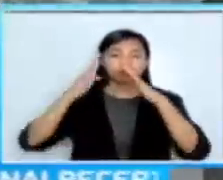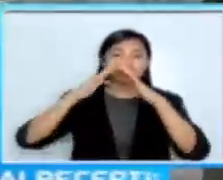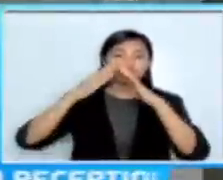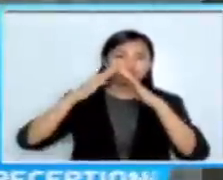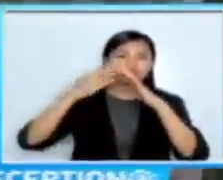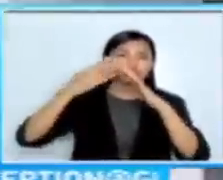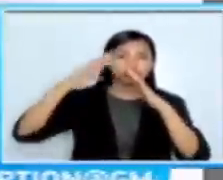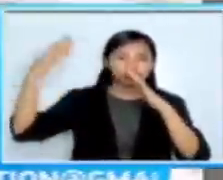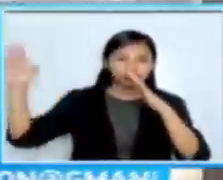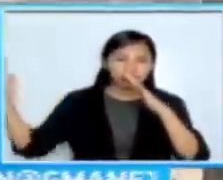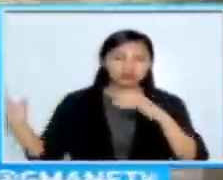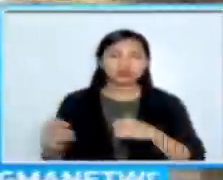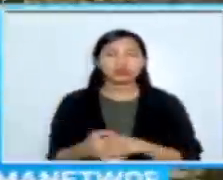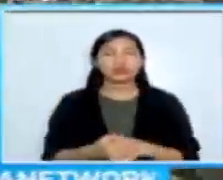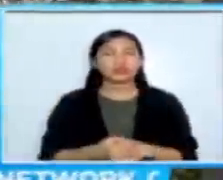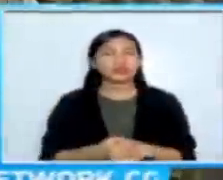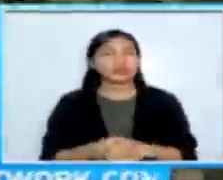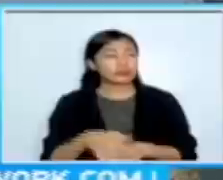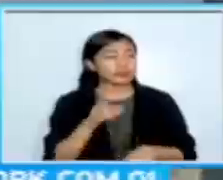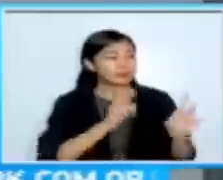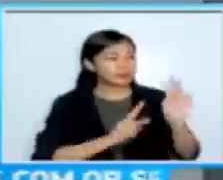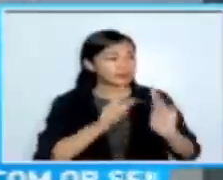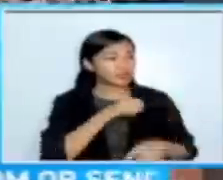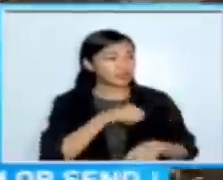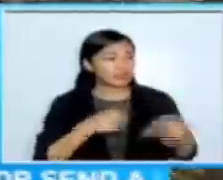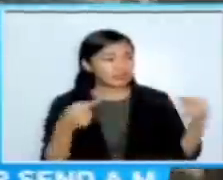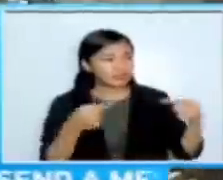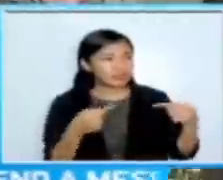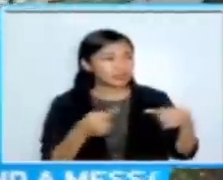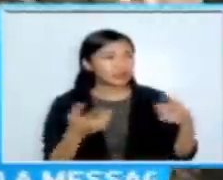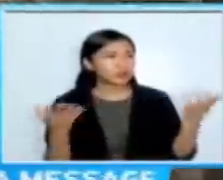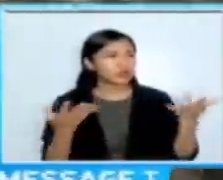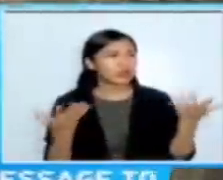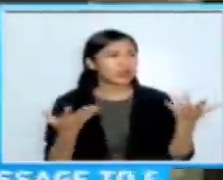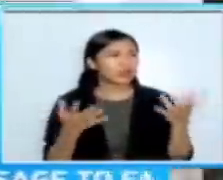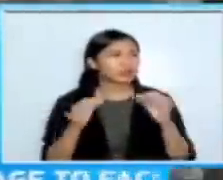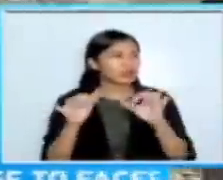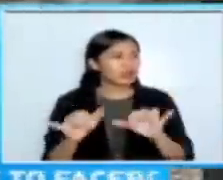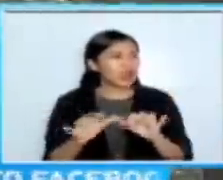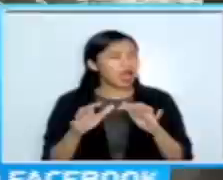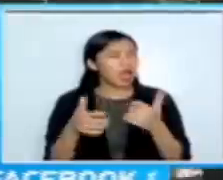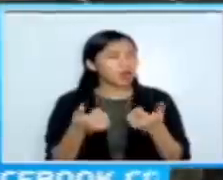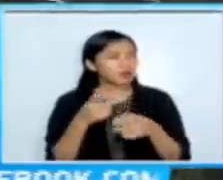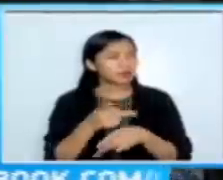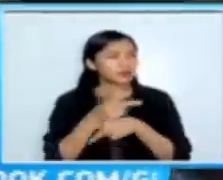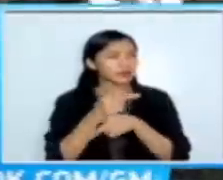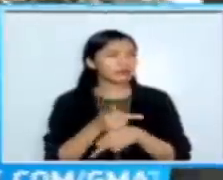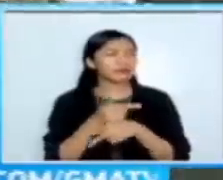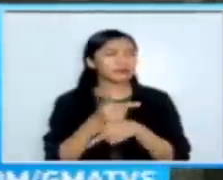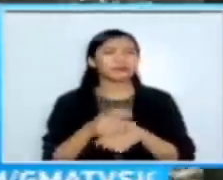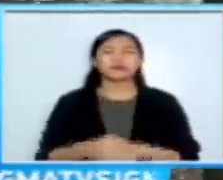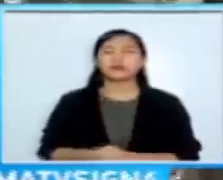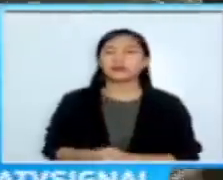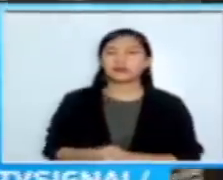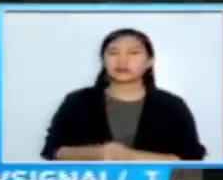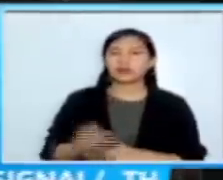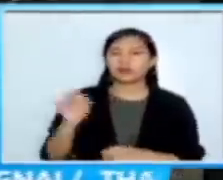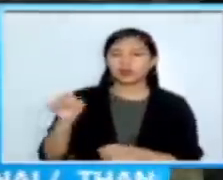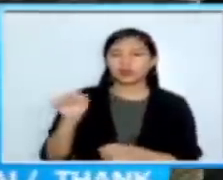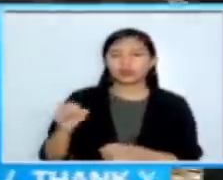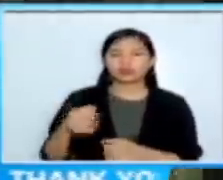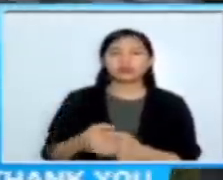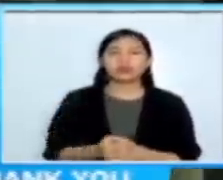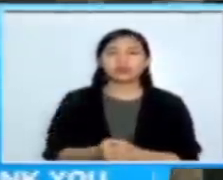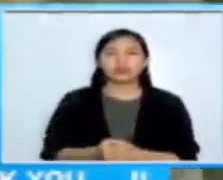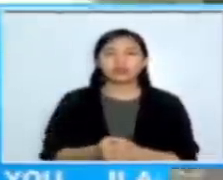Yung mga injured na po ito, saan po sila nakastay ngayon? Paano po yung pagtugon sa kanilang mga pangangailangan? Meron kaming tatlong district hospital pero